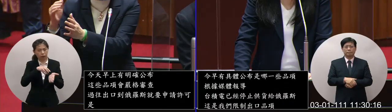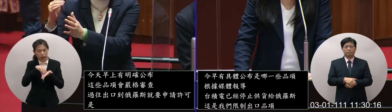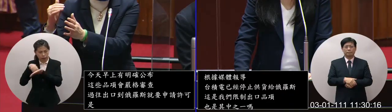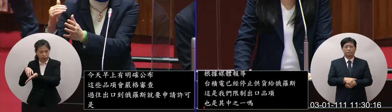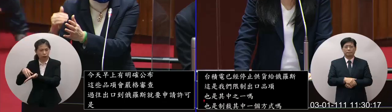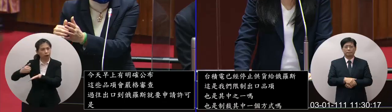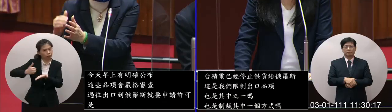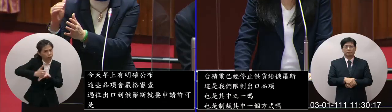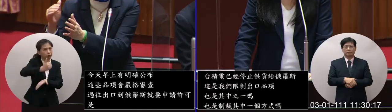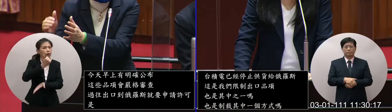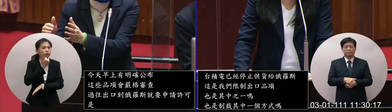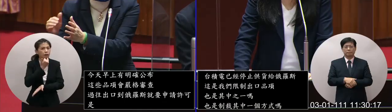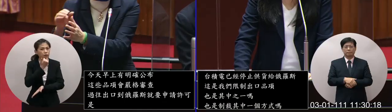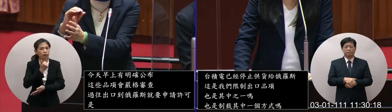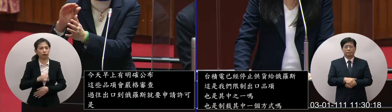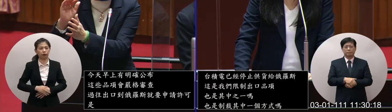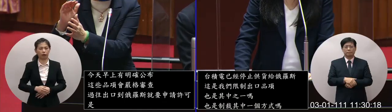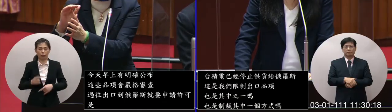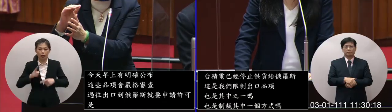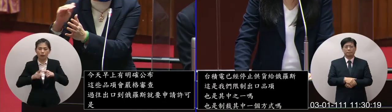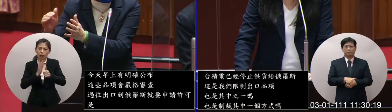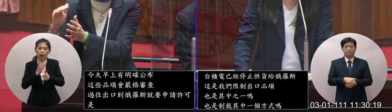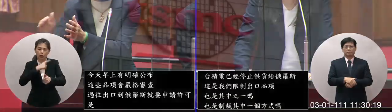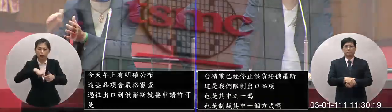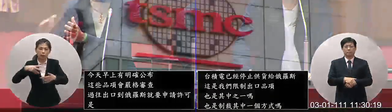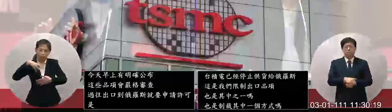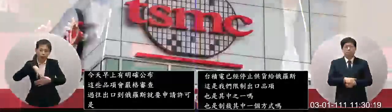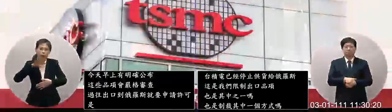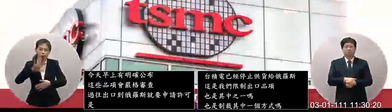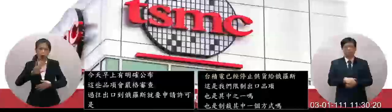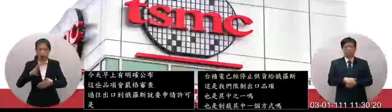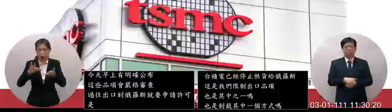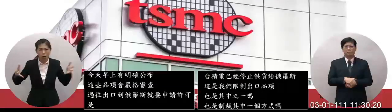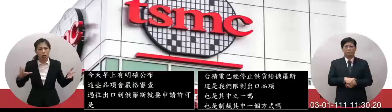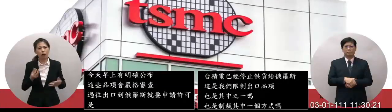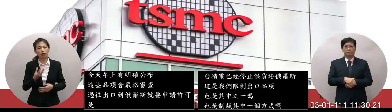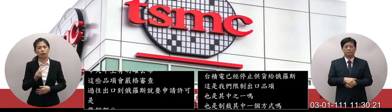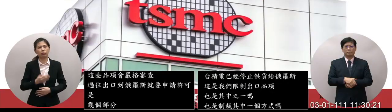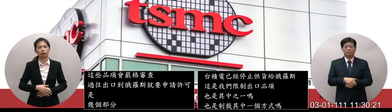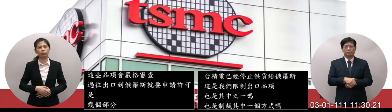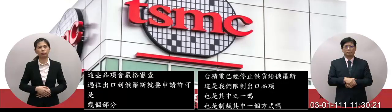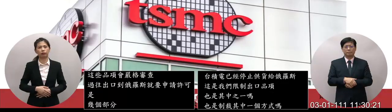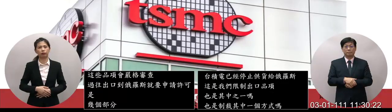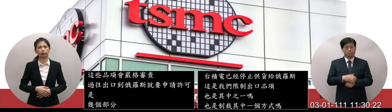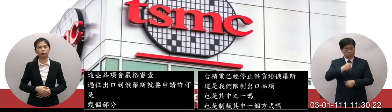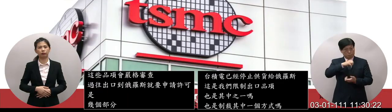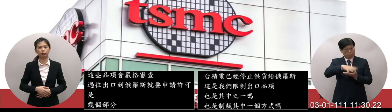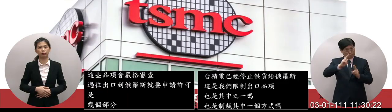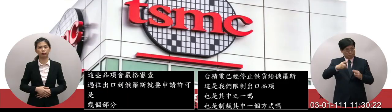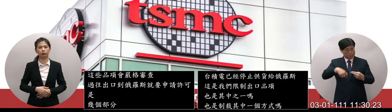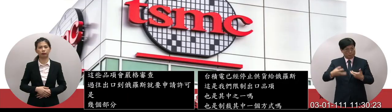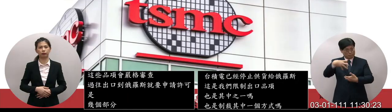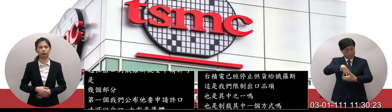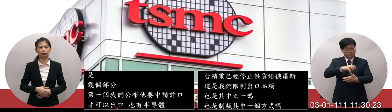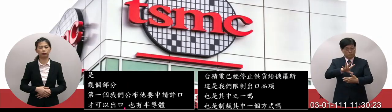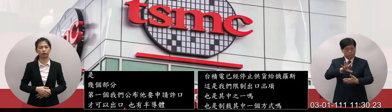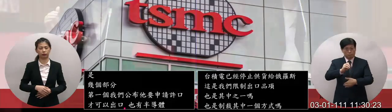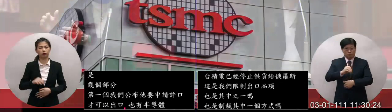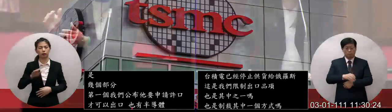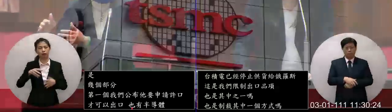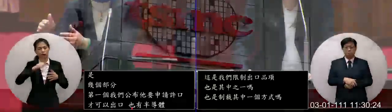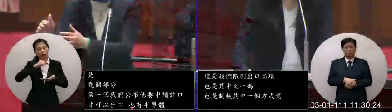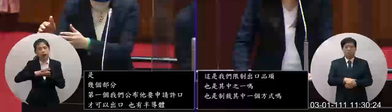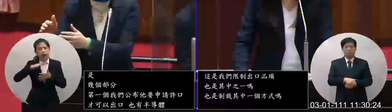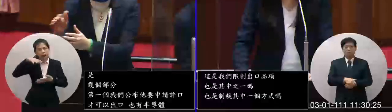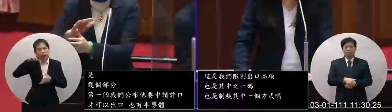个部分，其中也有半导体，但是品项不是很多。第二个呢，因为 台积电有在这个品项当中吗？